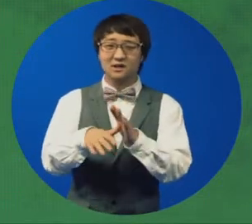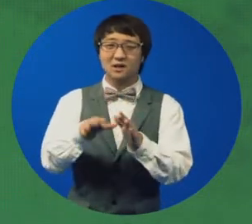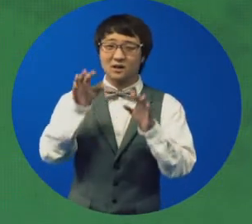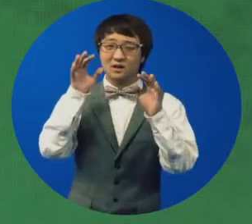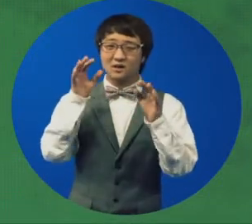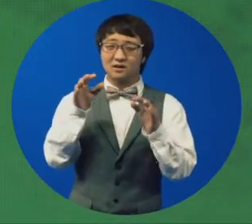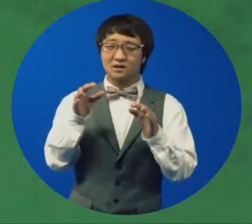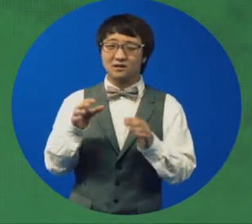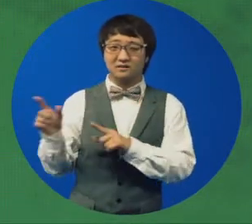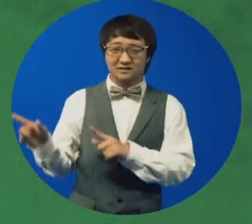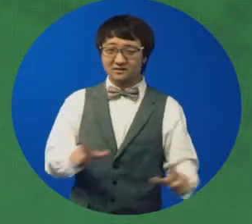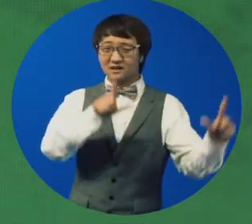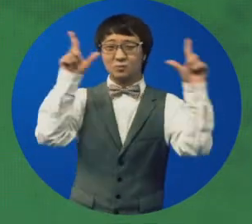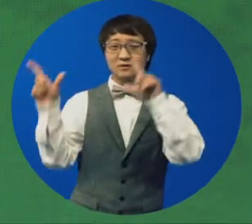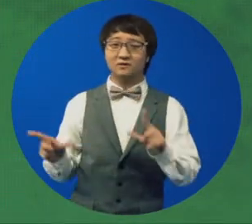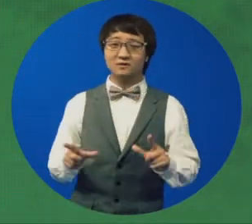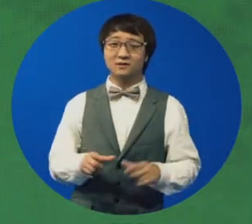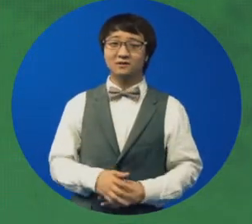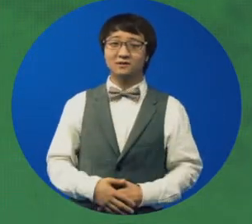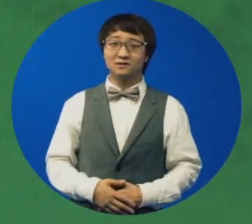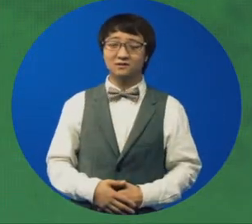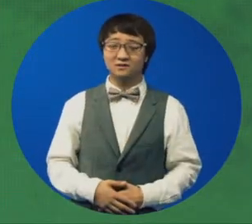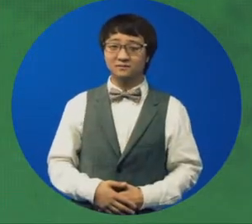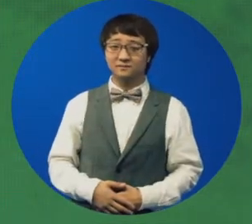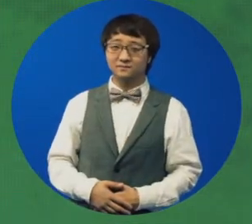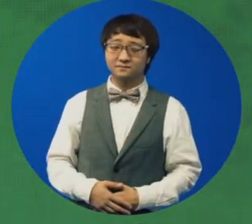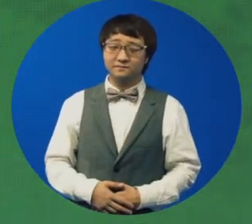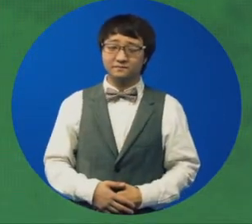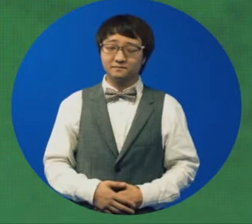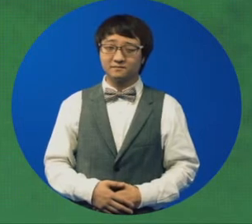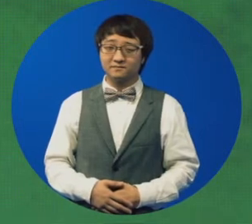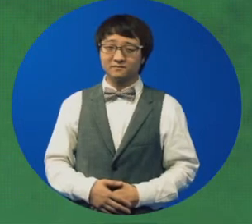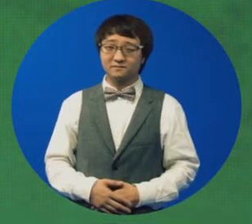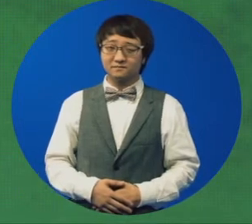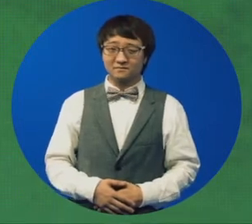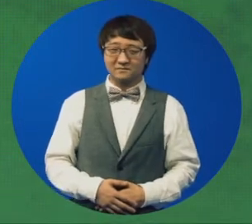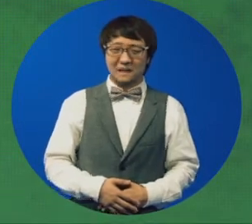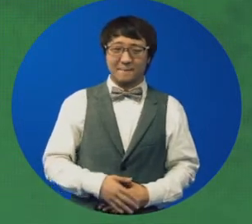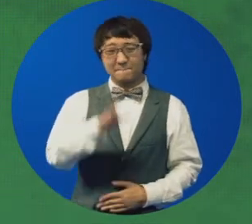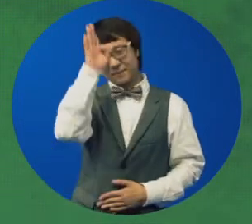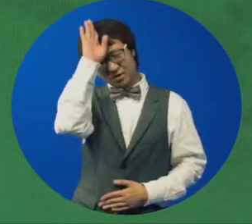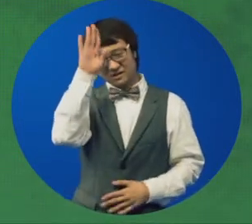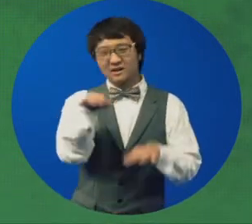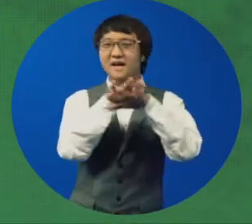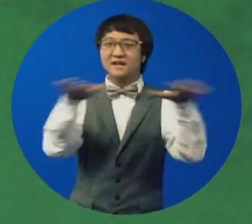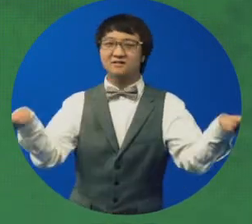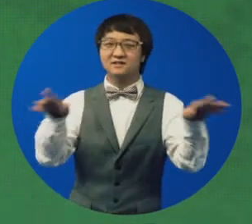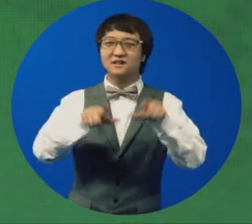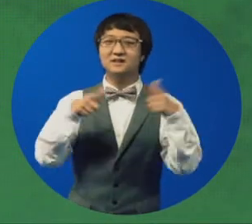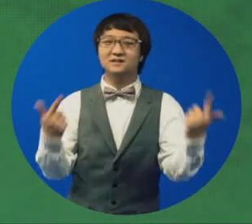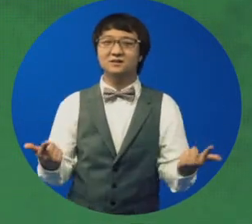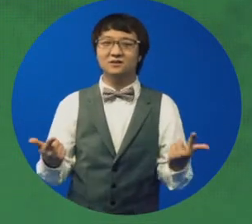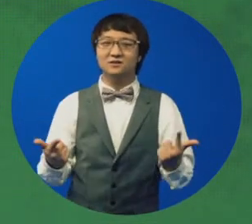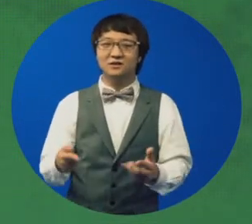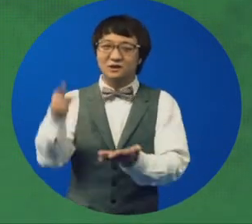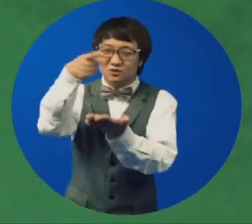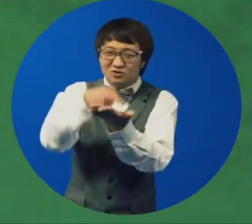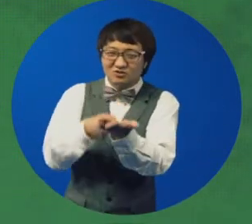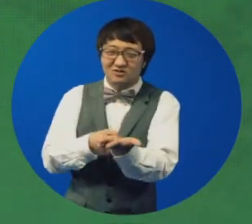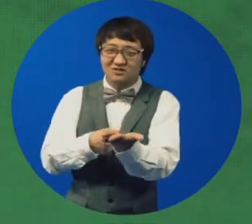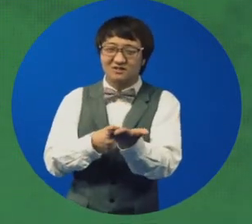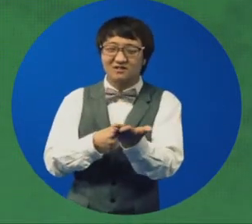아팠어요. 이게 결석이 해결되지를 않으니까 깨도 안 되고 결국은 수술을 하고 그